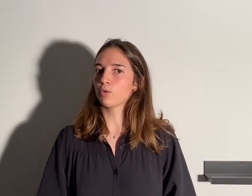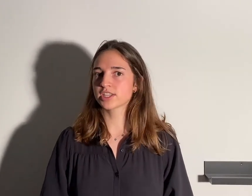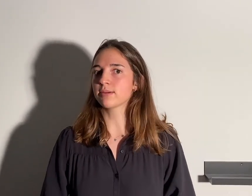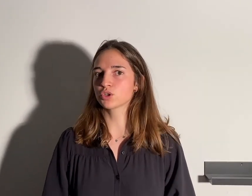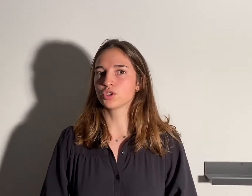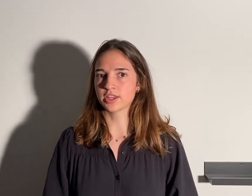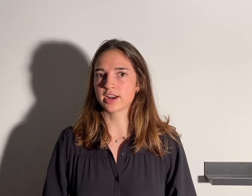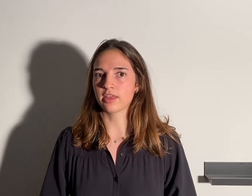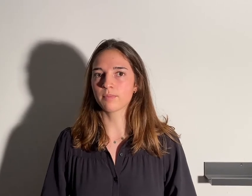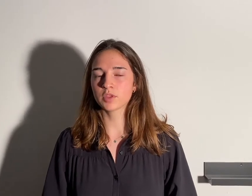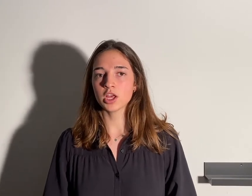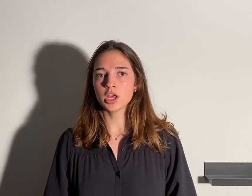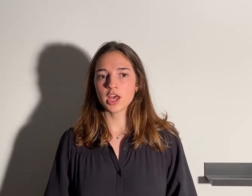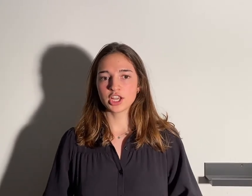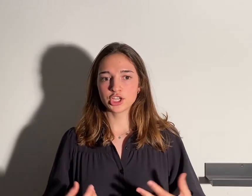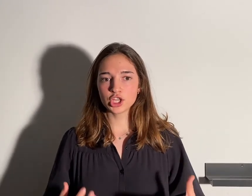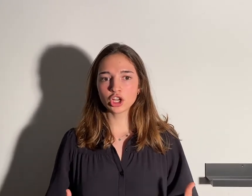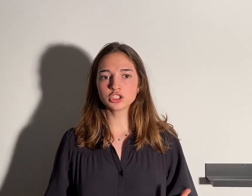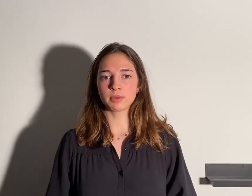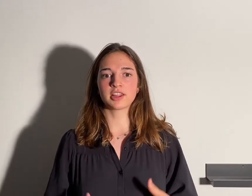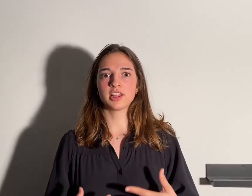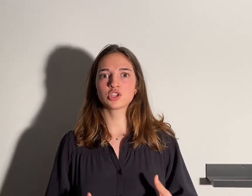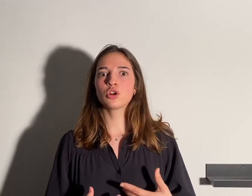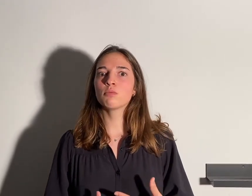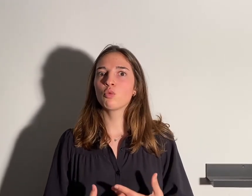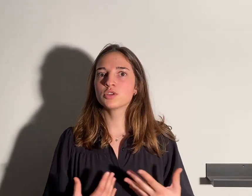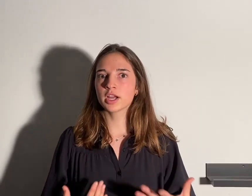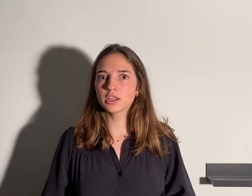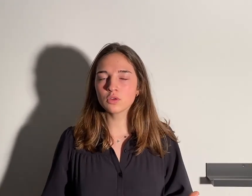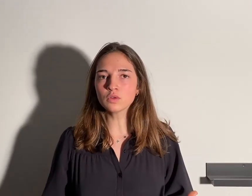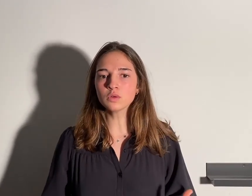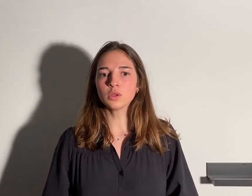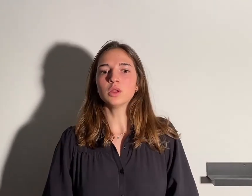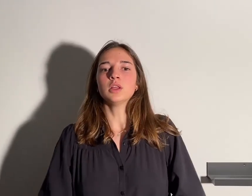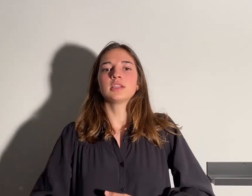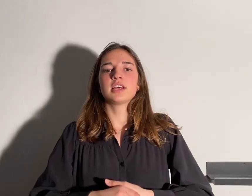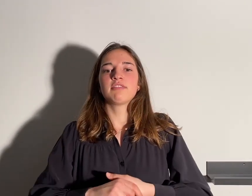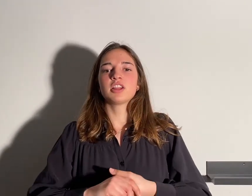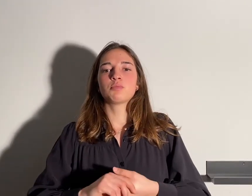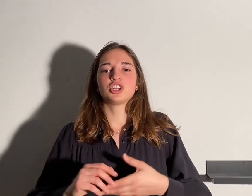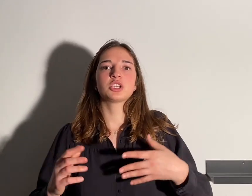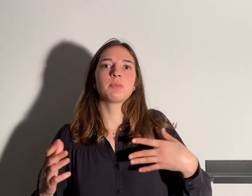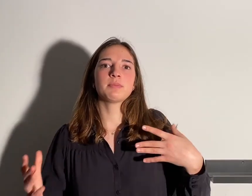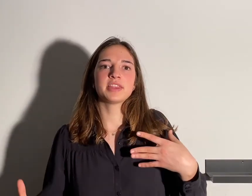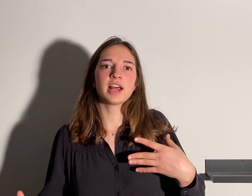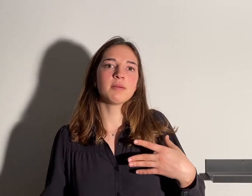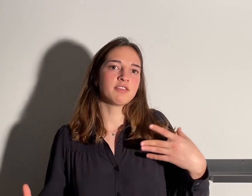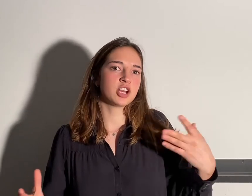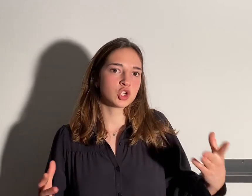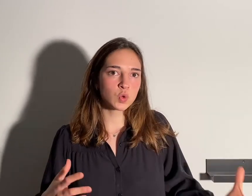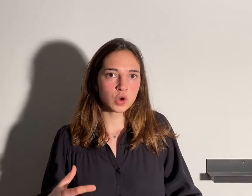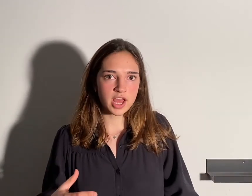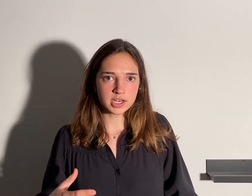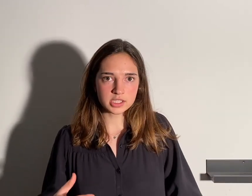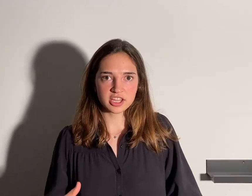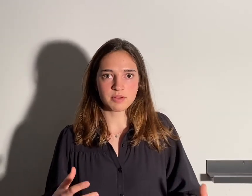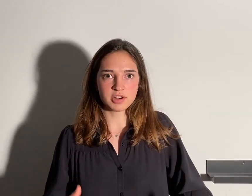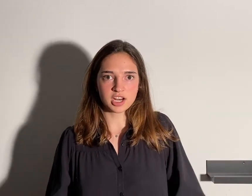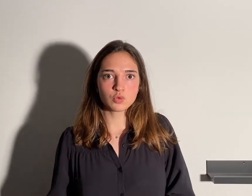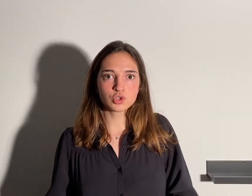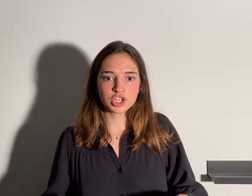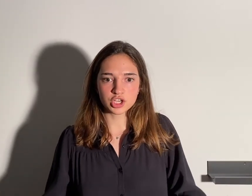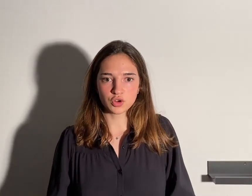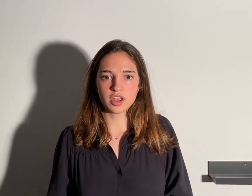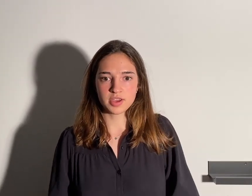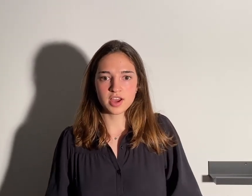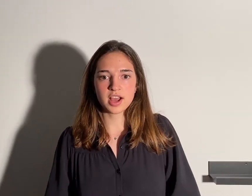la beguda serà més concentrada. Així doncs, per tal d'assolir el meu objectiu, s'ha fet el procés experimental amb diferents colorants determinant